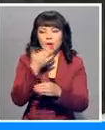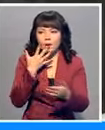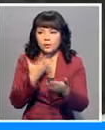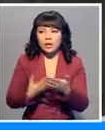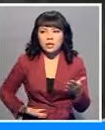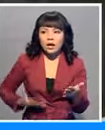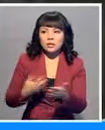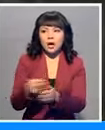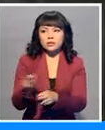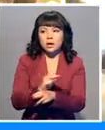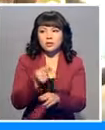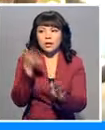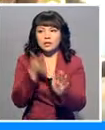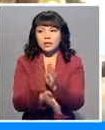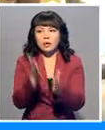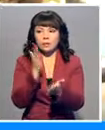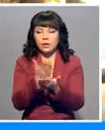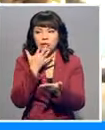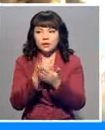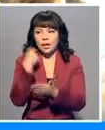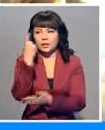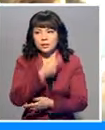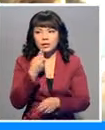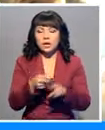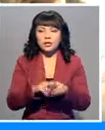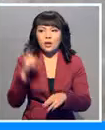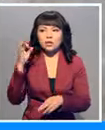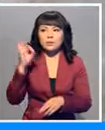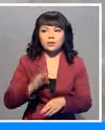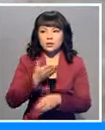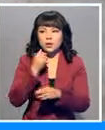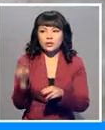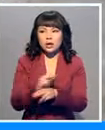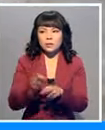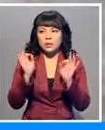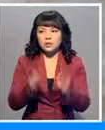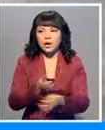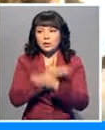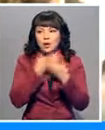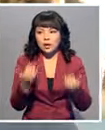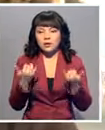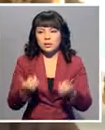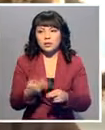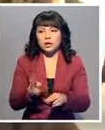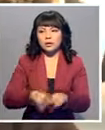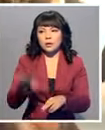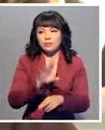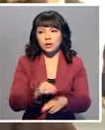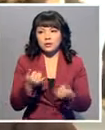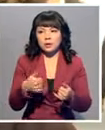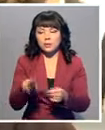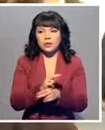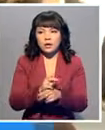қалтамыздан жаңартып бердік дейді олар. Біз өзіміздің тіліміз 100% асырға жасалды. Бәрінің қолы бар. Жаңа кірбошка емес,